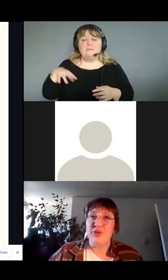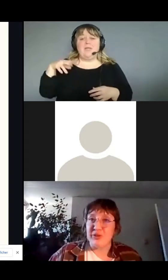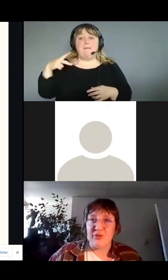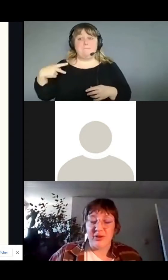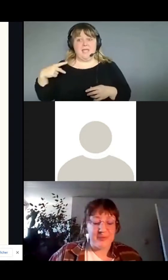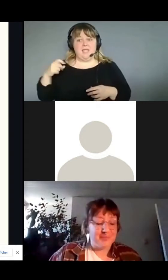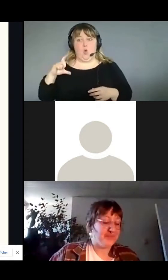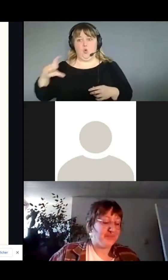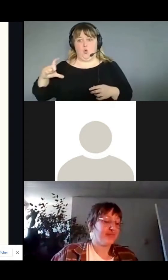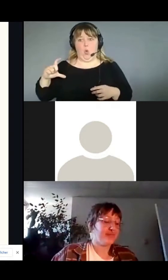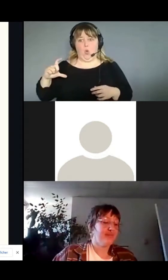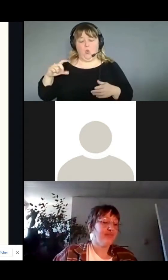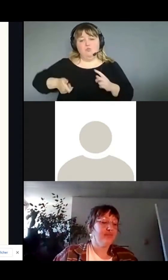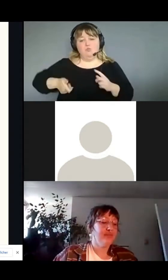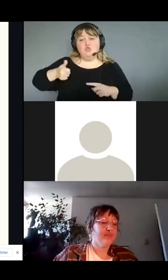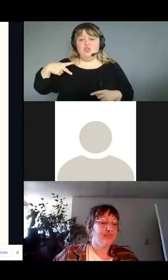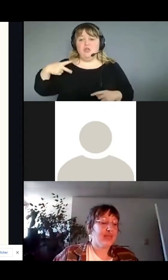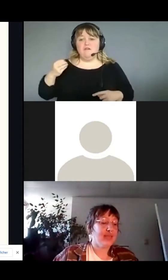Donc, plus de phosphore.